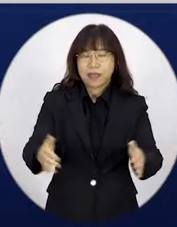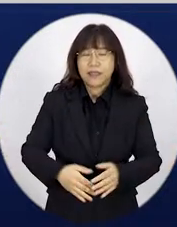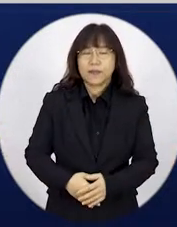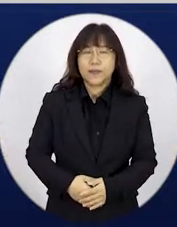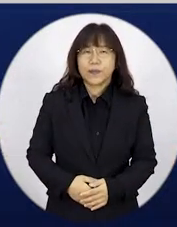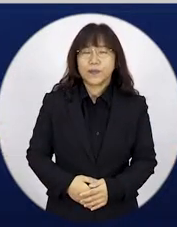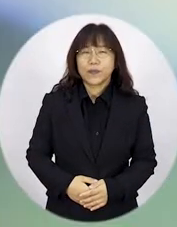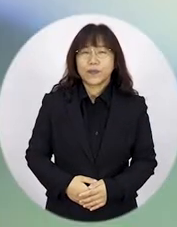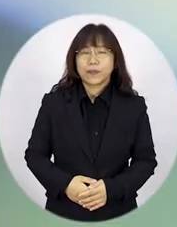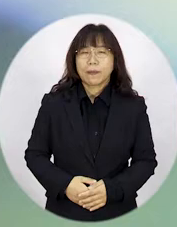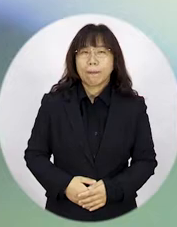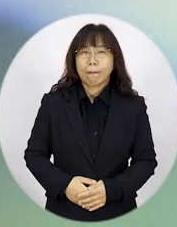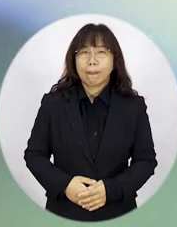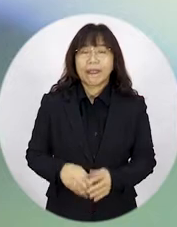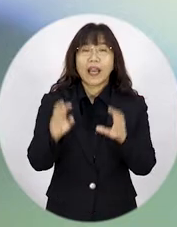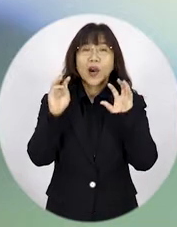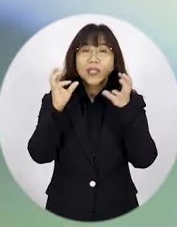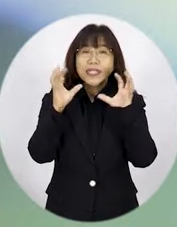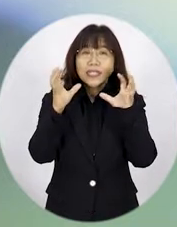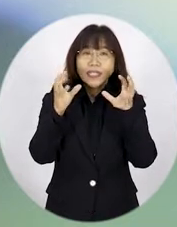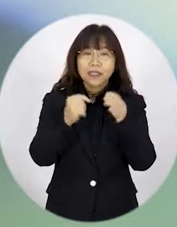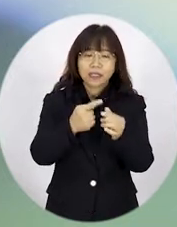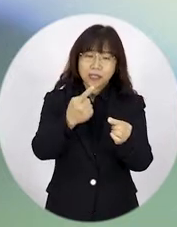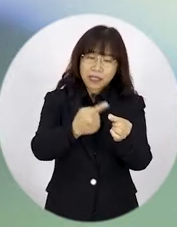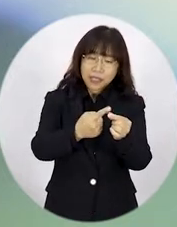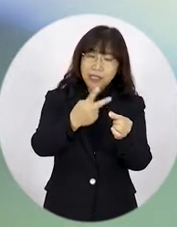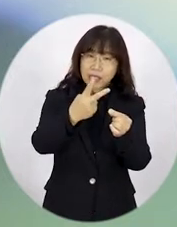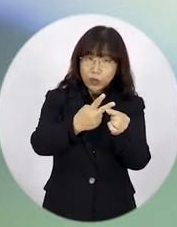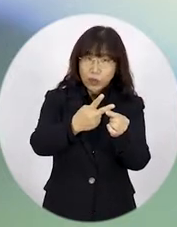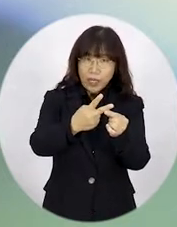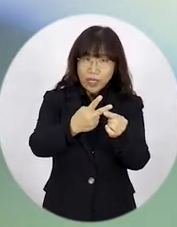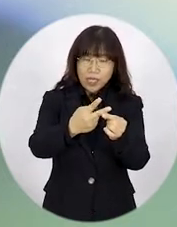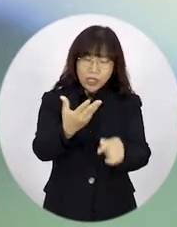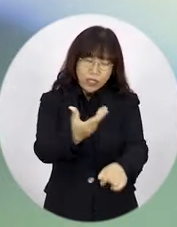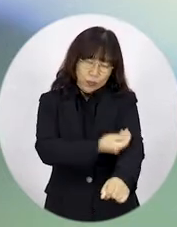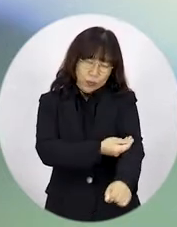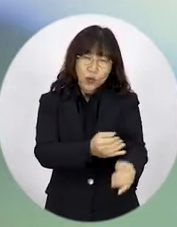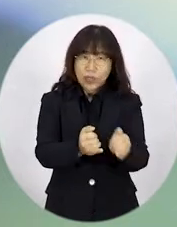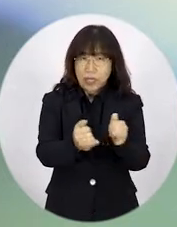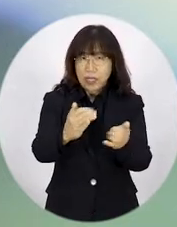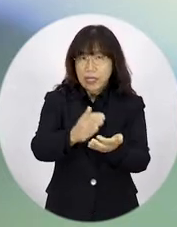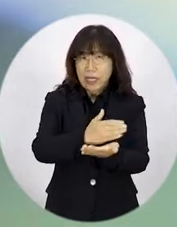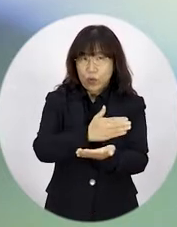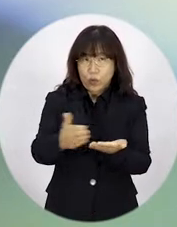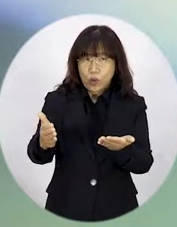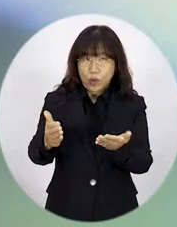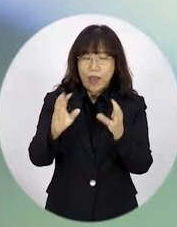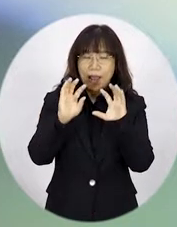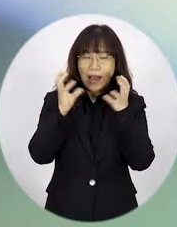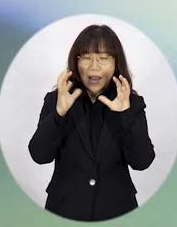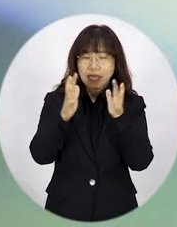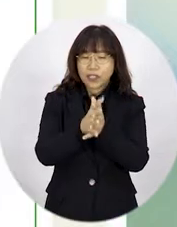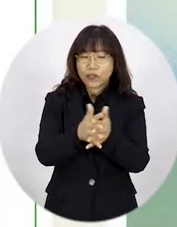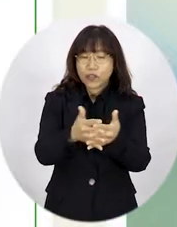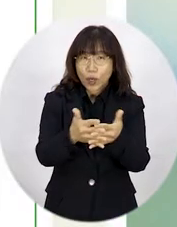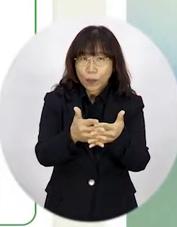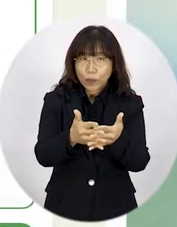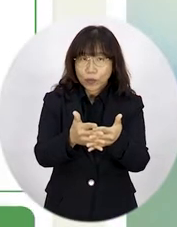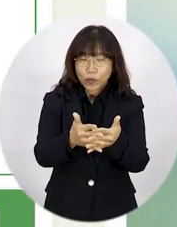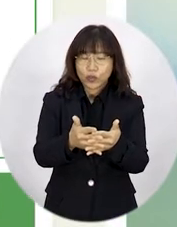시행합니다. 먼저 어린이는 1, 2회 접종 대상자로 나눠 진행하며 접종 시 아기 수첩